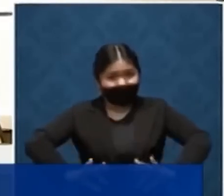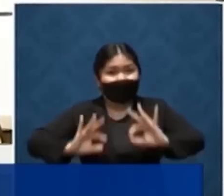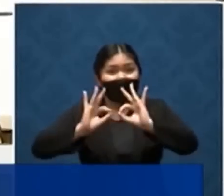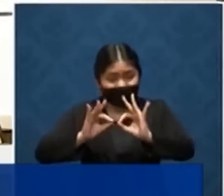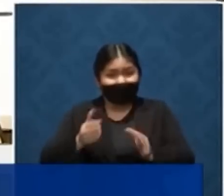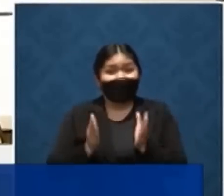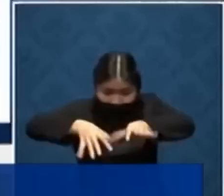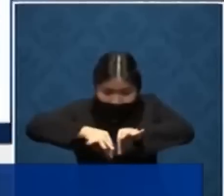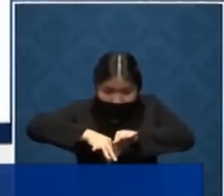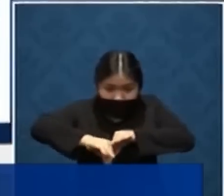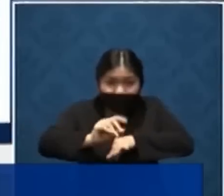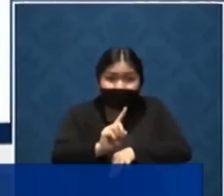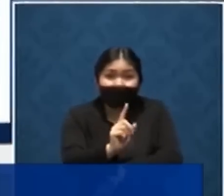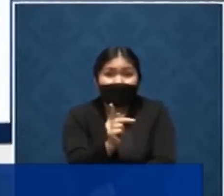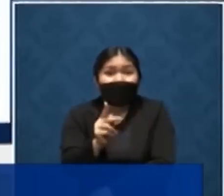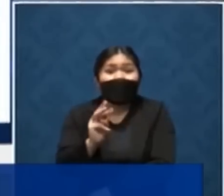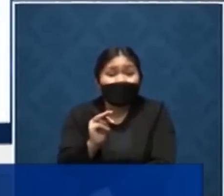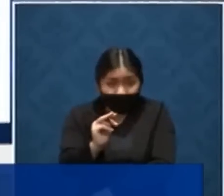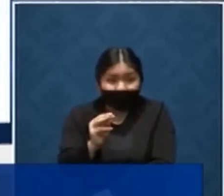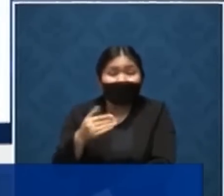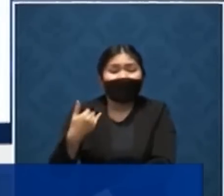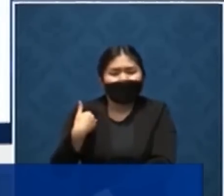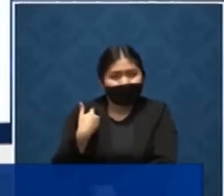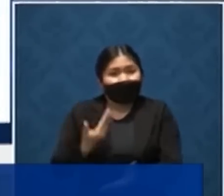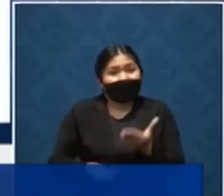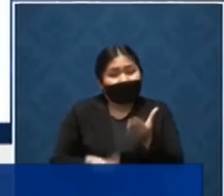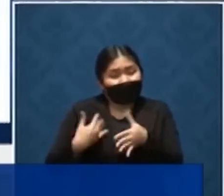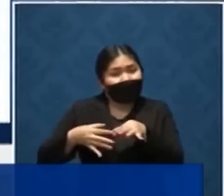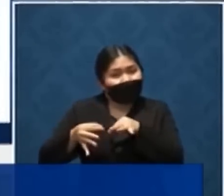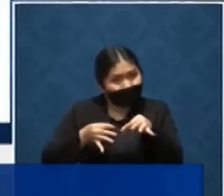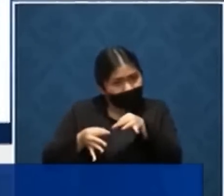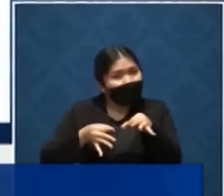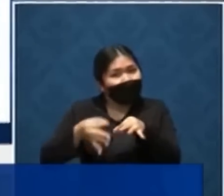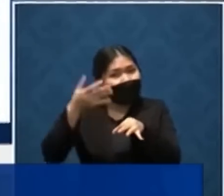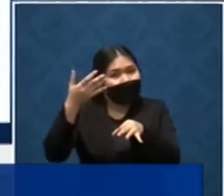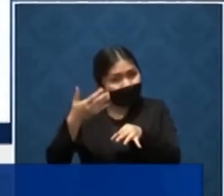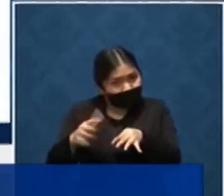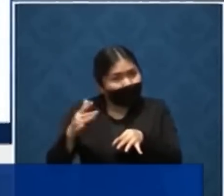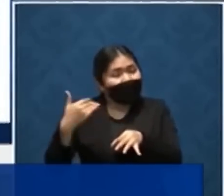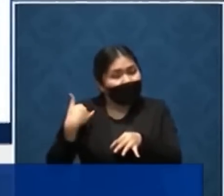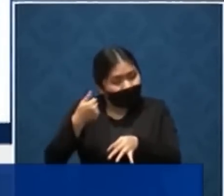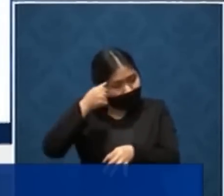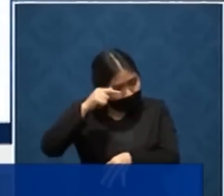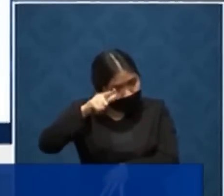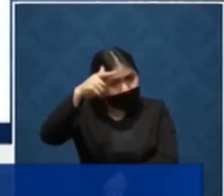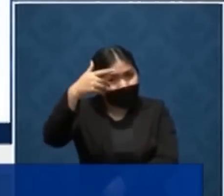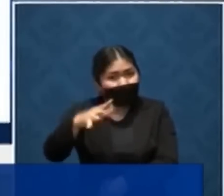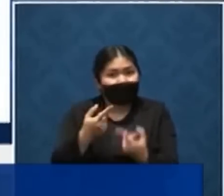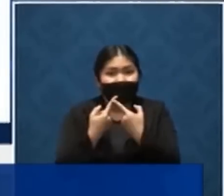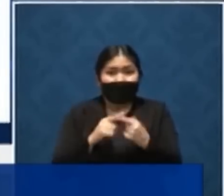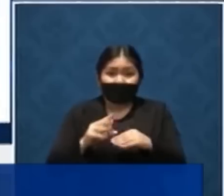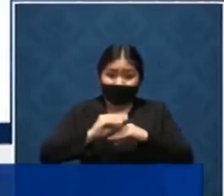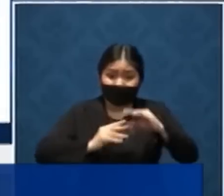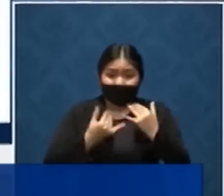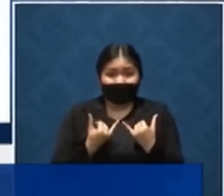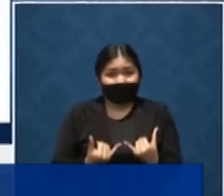ระดับสูงระดับอธิบดีและปลัดกระทรวงของกระทรวงมหาดไทยโดยเหตุการณ์เริ่มตั้งแต่ปี62นะครับที่เริ่มทำโครงการสร้างถนน